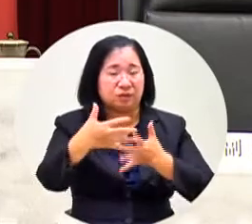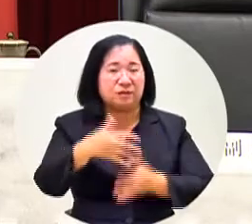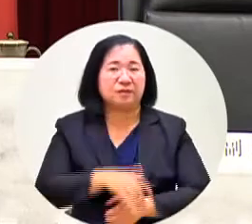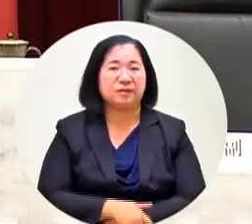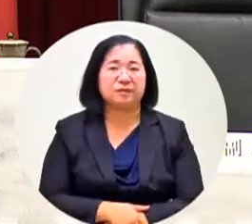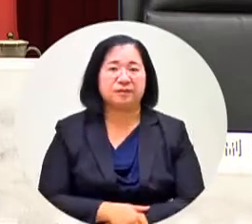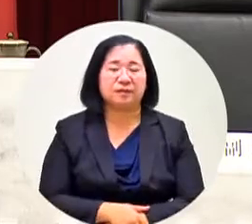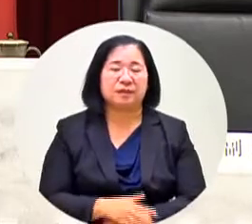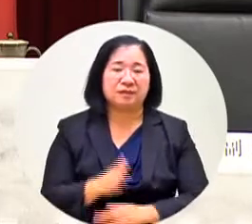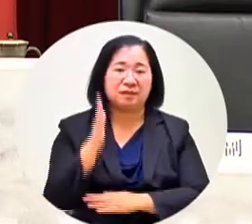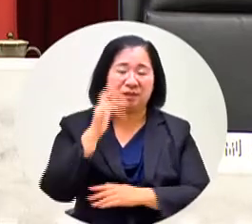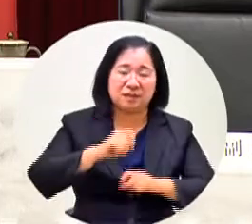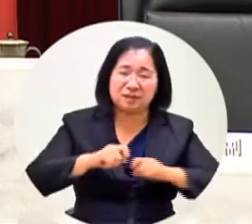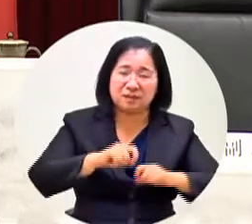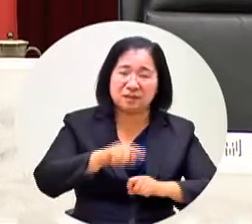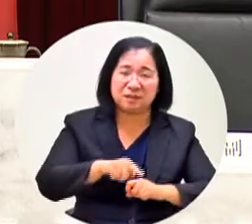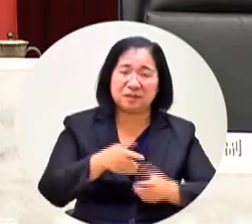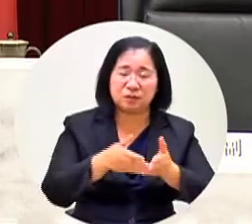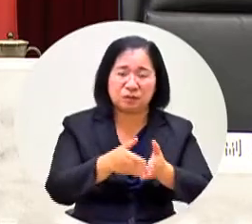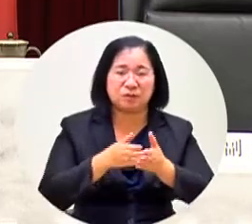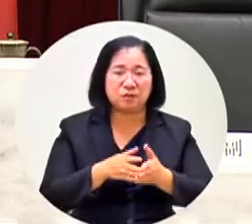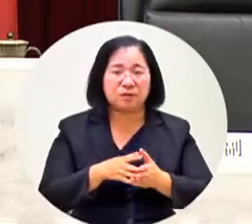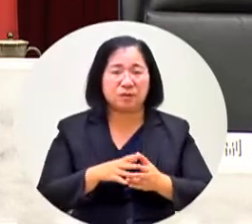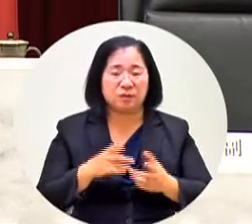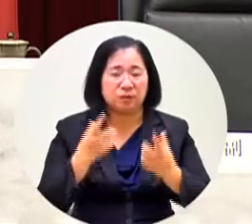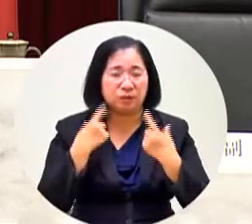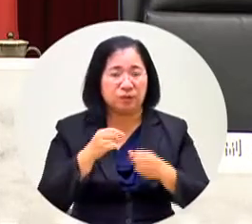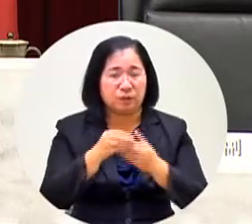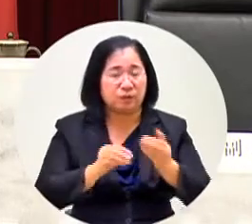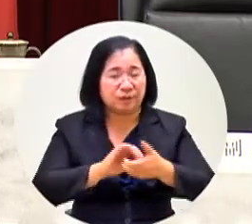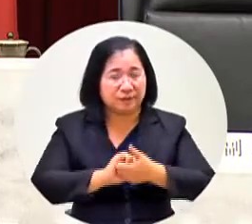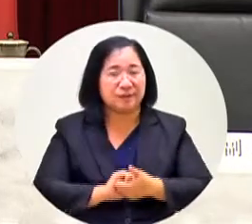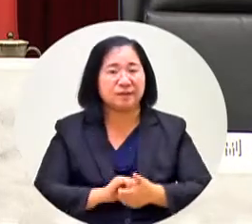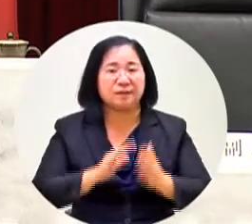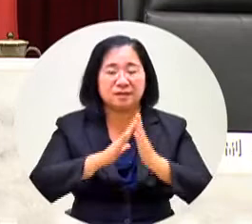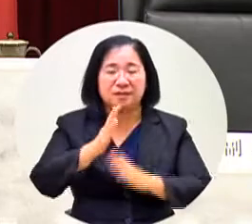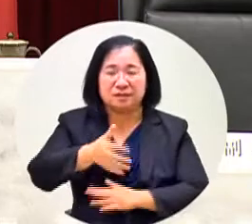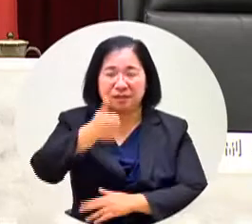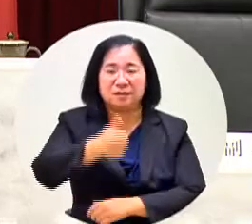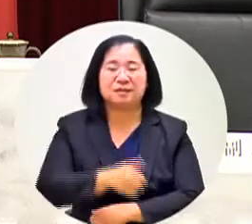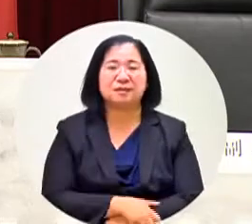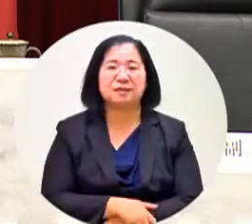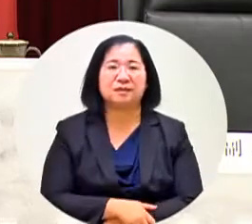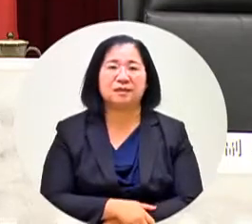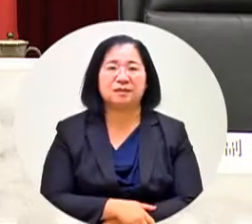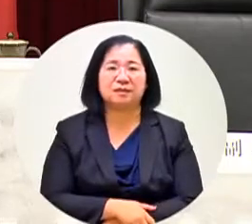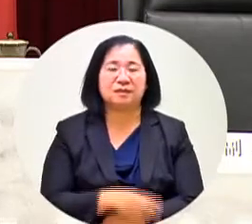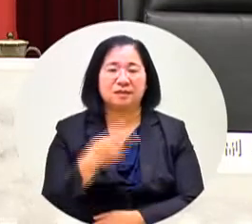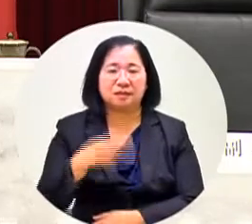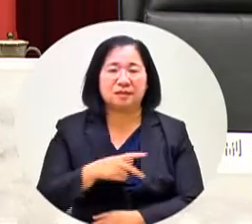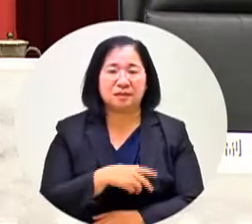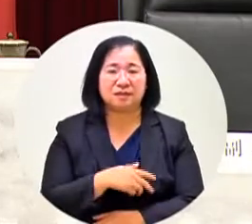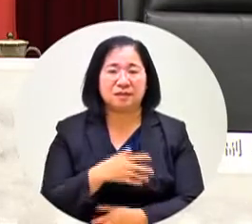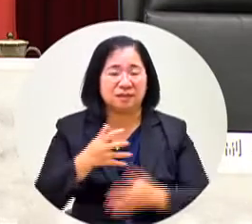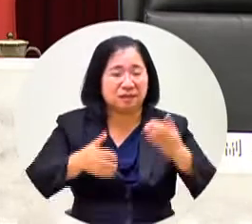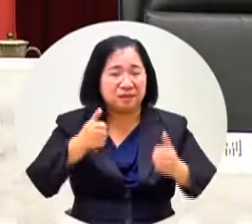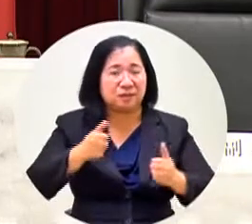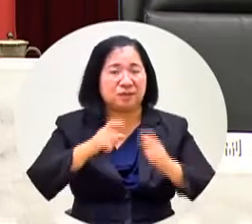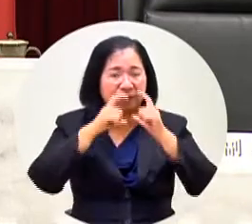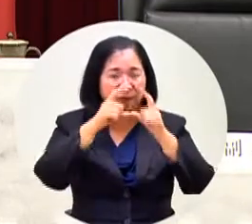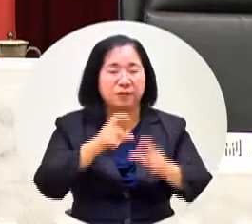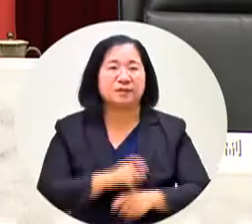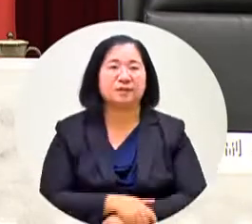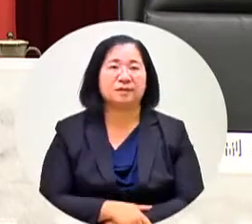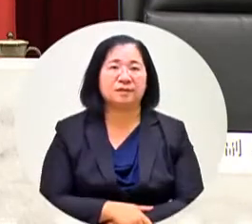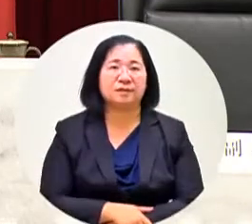总执行向市长、市政府各一级单位主管及所属一级机关首长提出